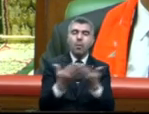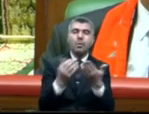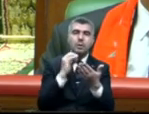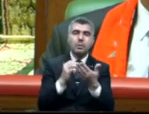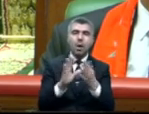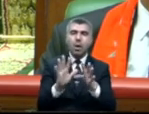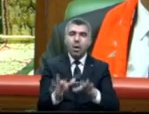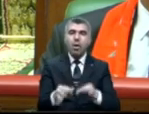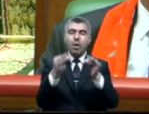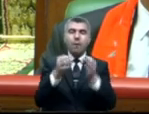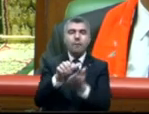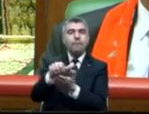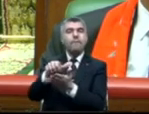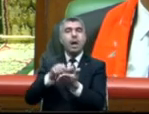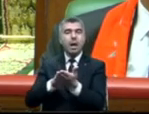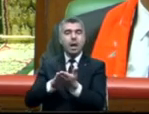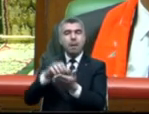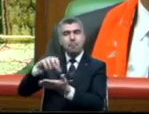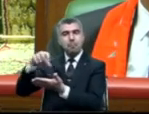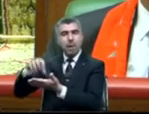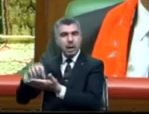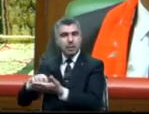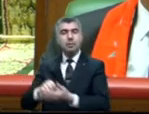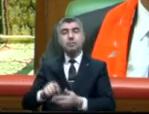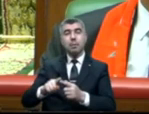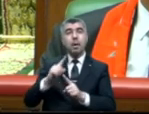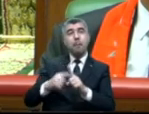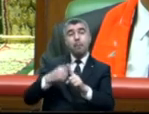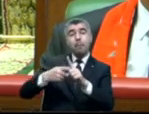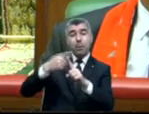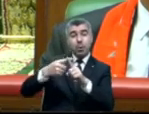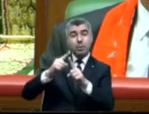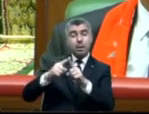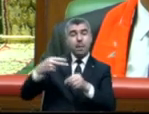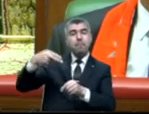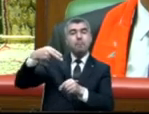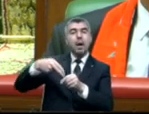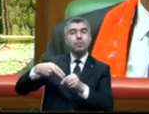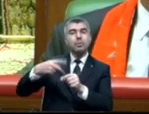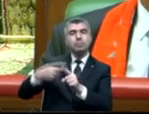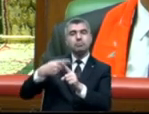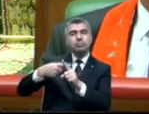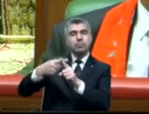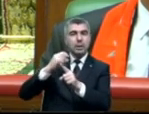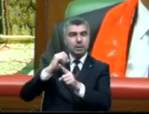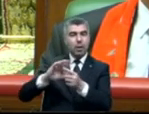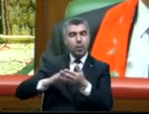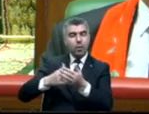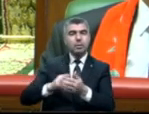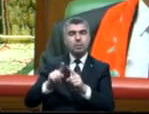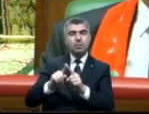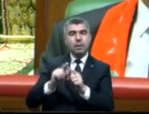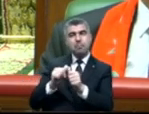حلولا جذرية لإشكالات الفلاحة بهذه الأقاليم، وقد زاد الطين بلة ارتفاع أسعار المحروقات التي أدت لارتفاع وسائل النقل،